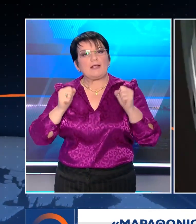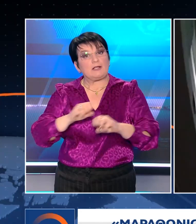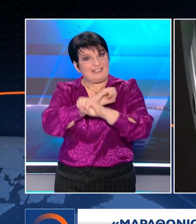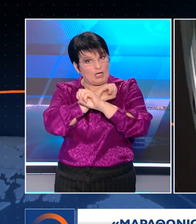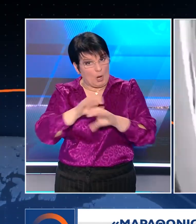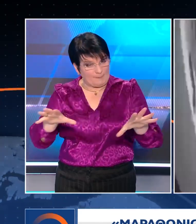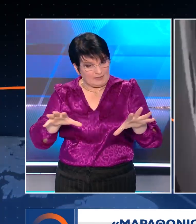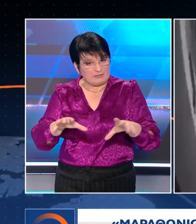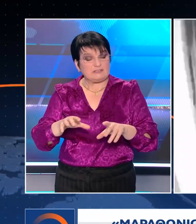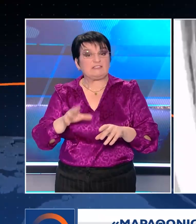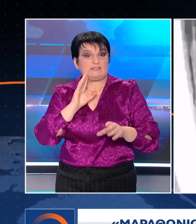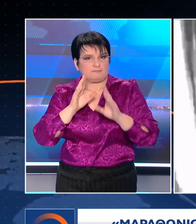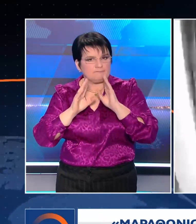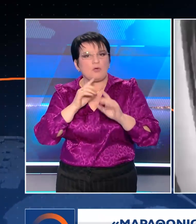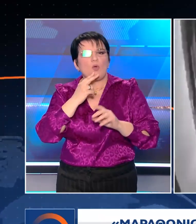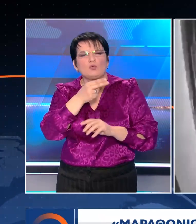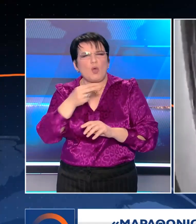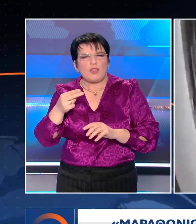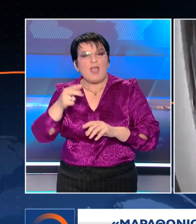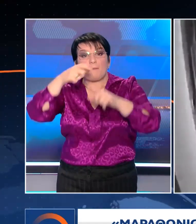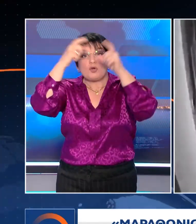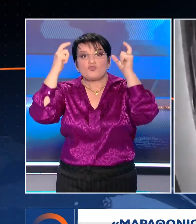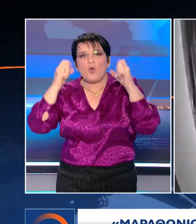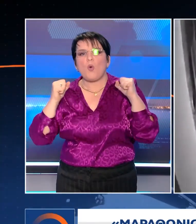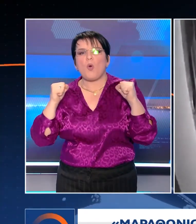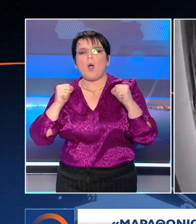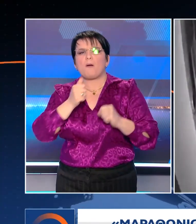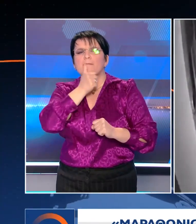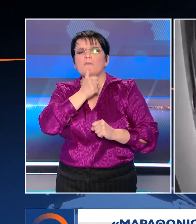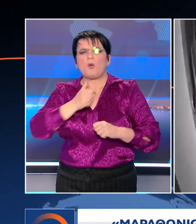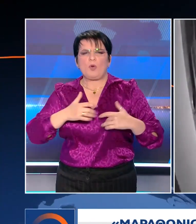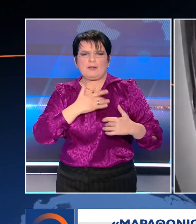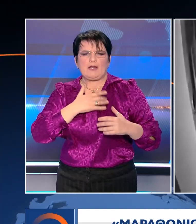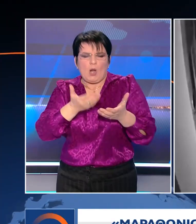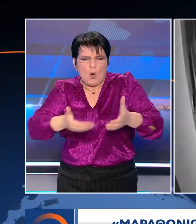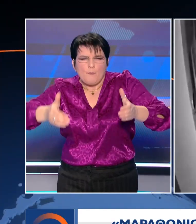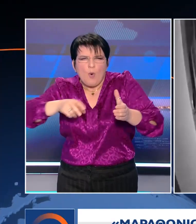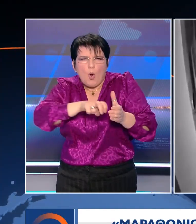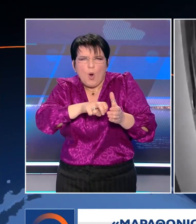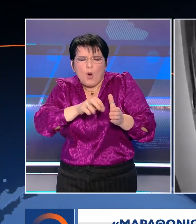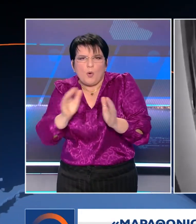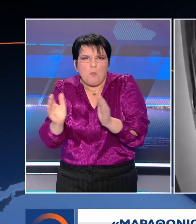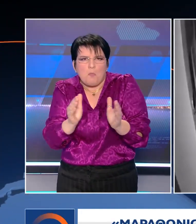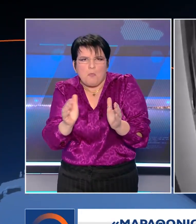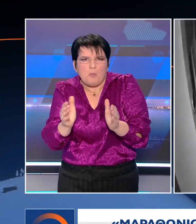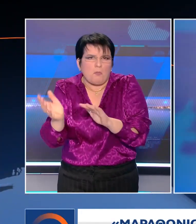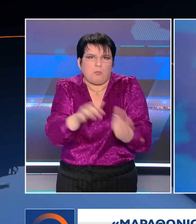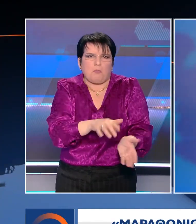φαίνονται νοσηλεύτριες ηρωίδες να προσπαθούν την ώρα του σεισμού να κρατήσουν ίσχυες τις θερμοκοιτίδες, ώστε να μην ανατραπούν και τραυματιστούν τα